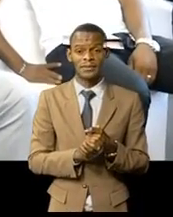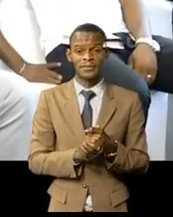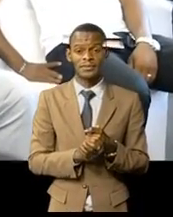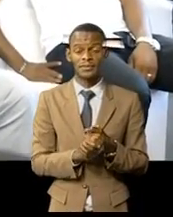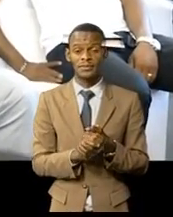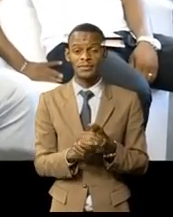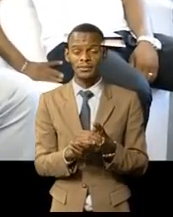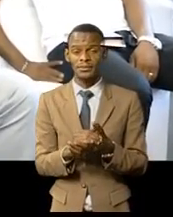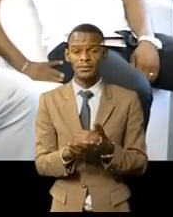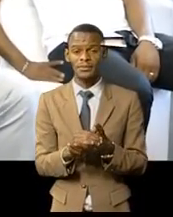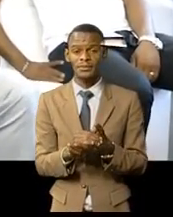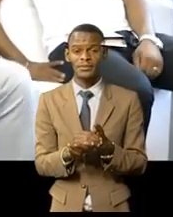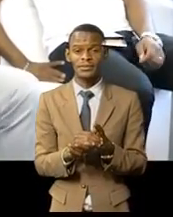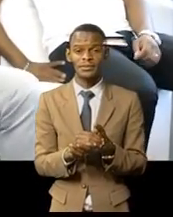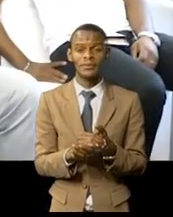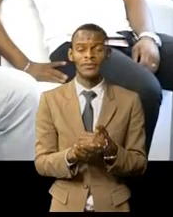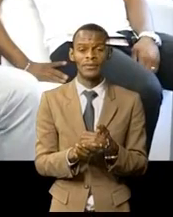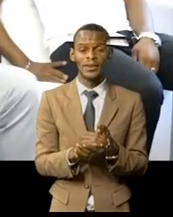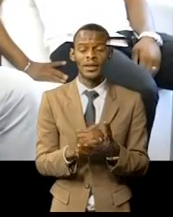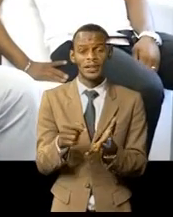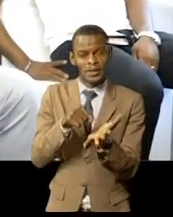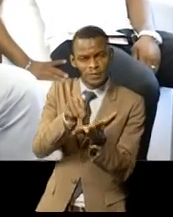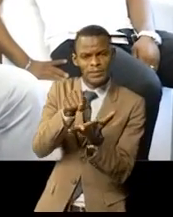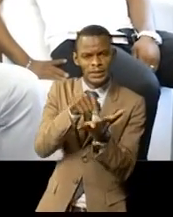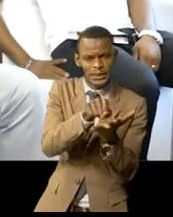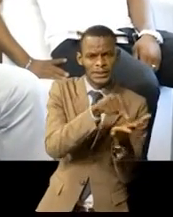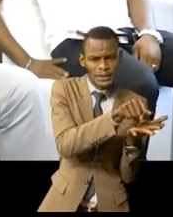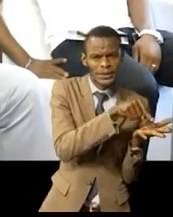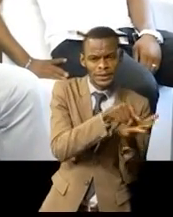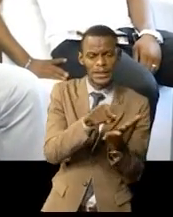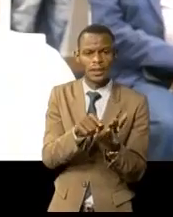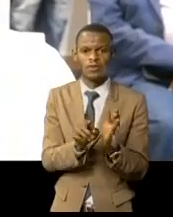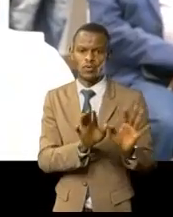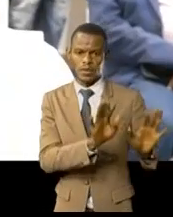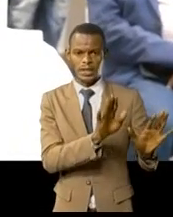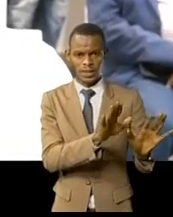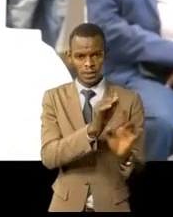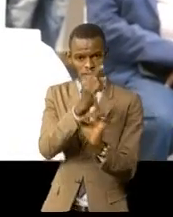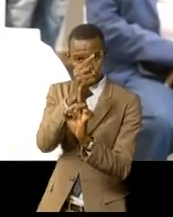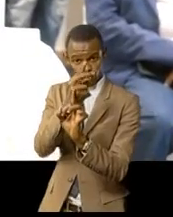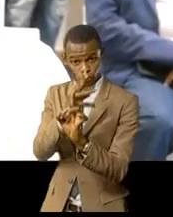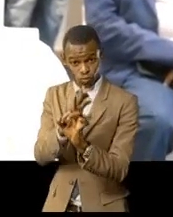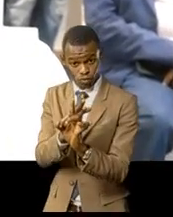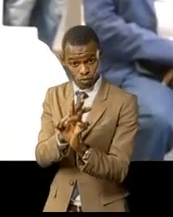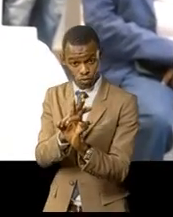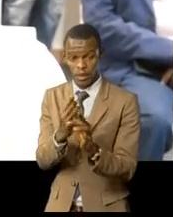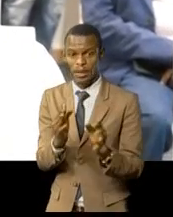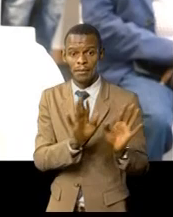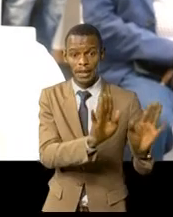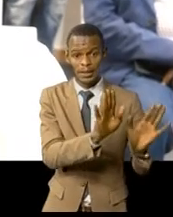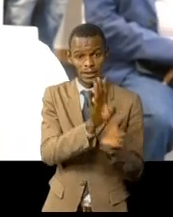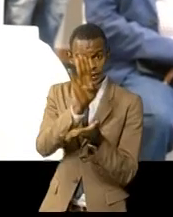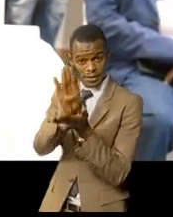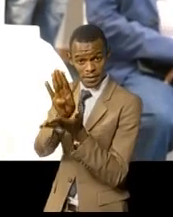Le salaire, malheureusement, ce n'est pas ça la procédure. Mais dans l'entretemps, le budget de l'État n'a